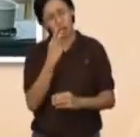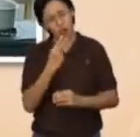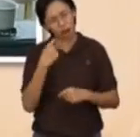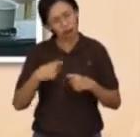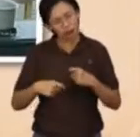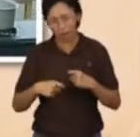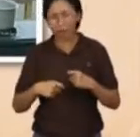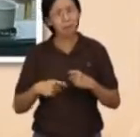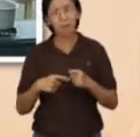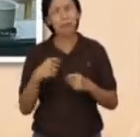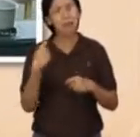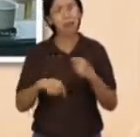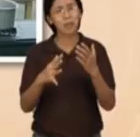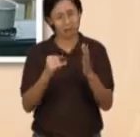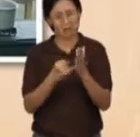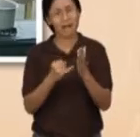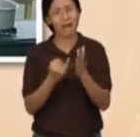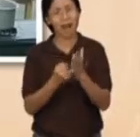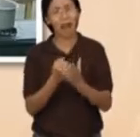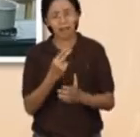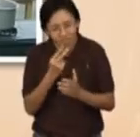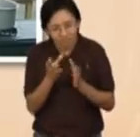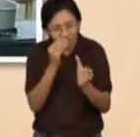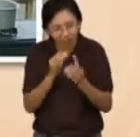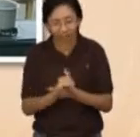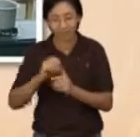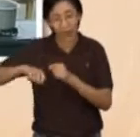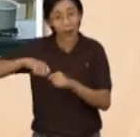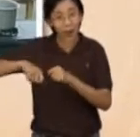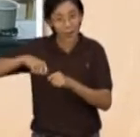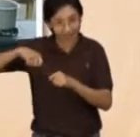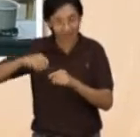ยนะคะพอได้มารู้เองอย่างนี ้นี่ฮะแล้วก็ใช้เชือกผูกนะฮะ